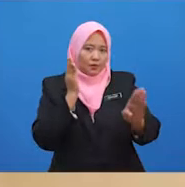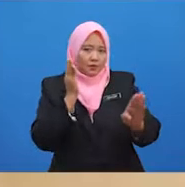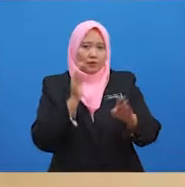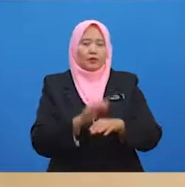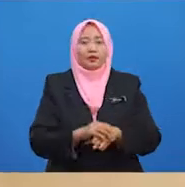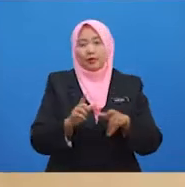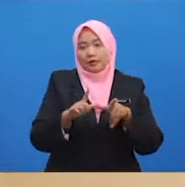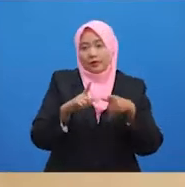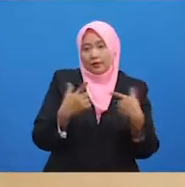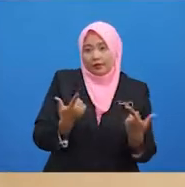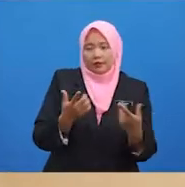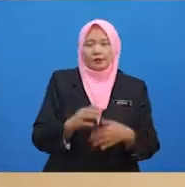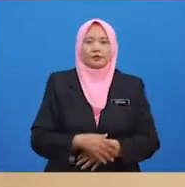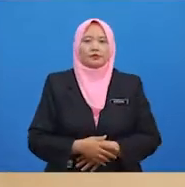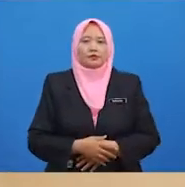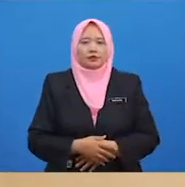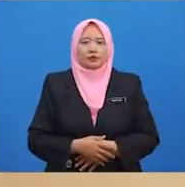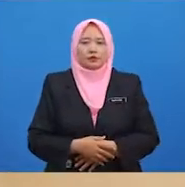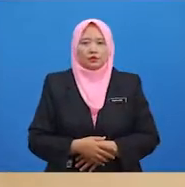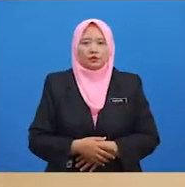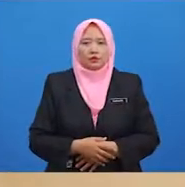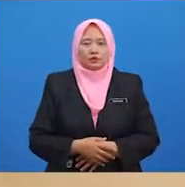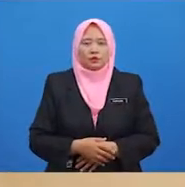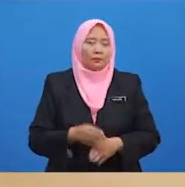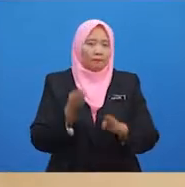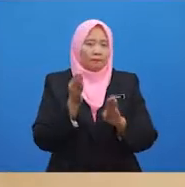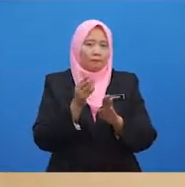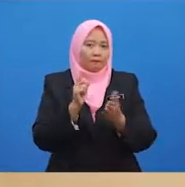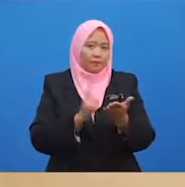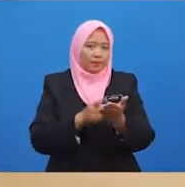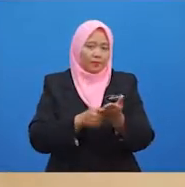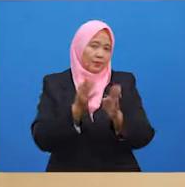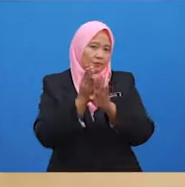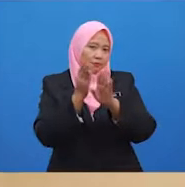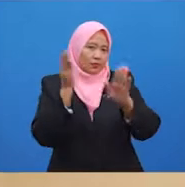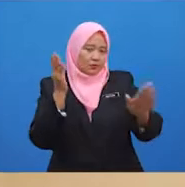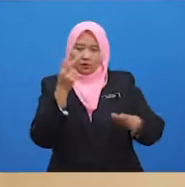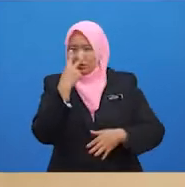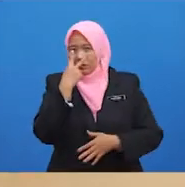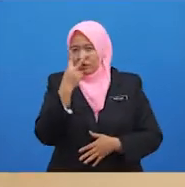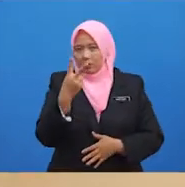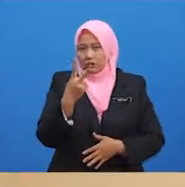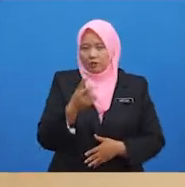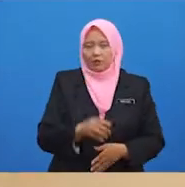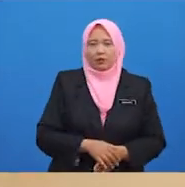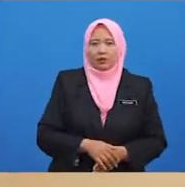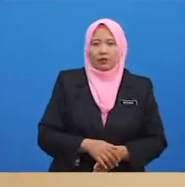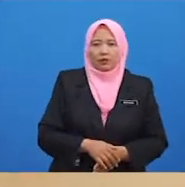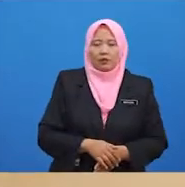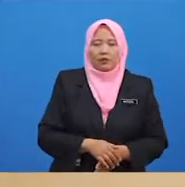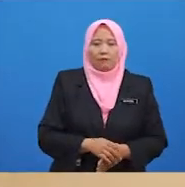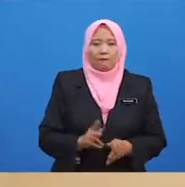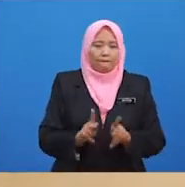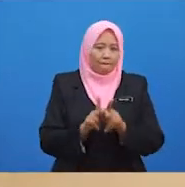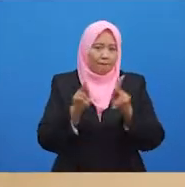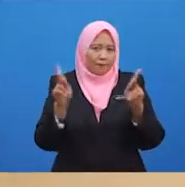kata. Ini kerana untuk bilangan baris, murid perlu melihat bilangan baris paling minimum